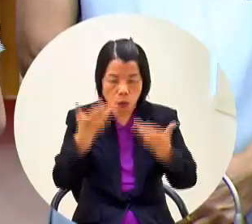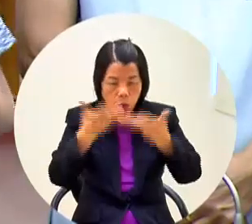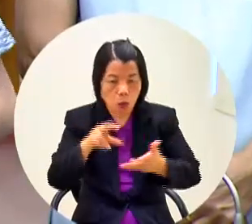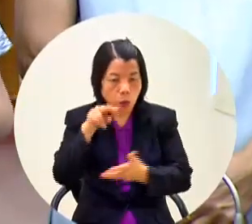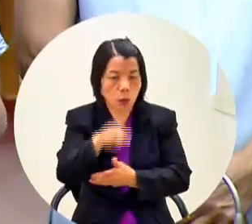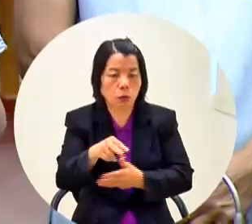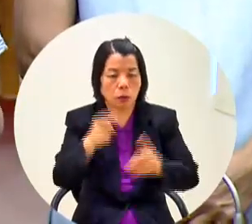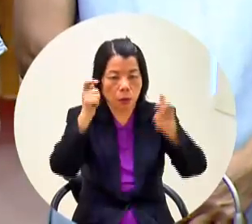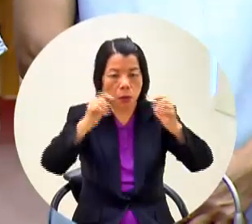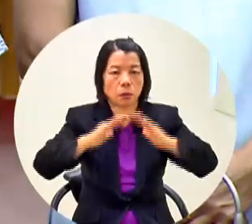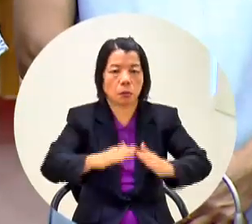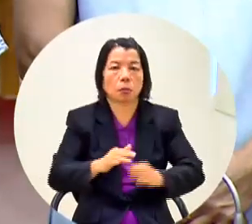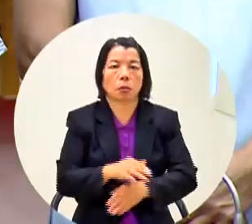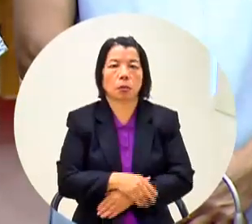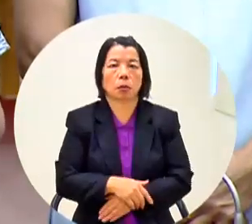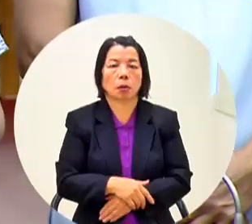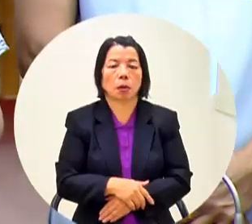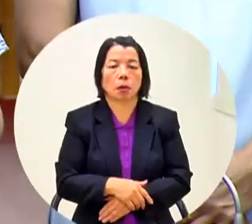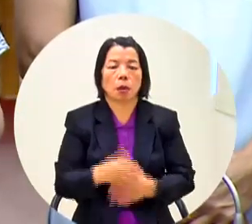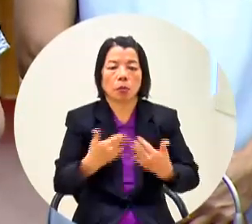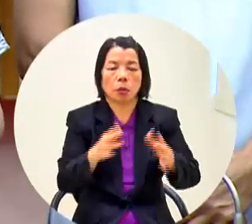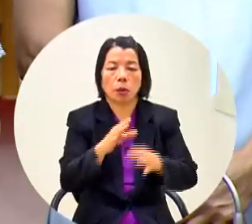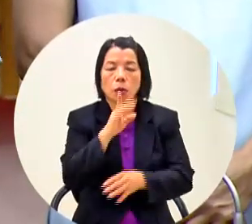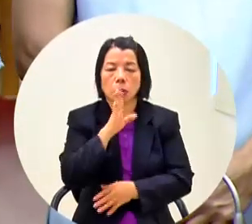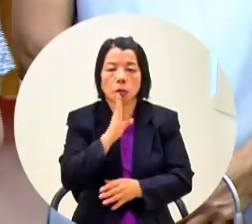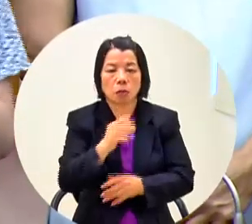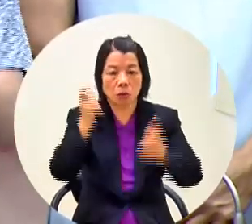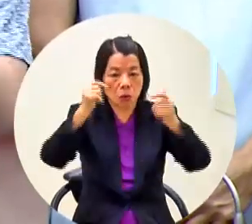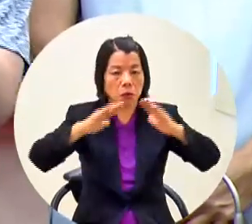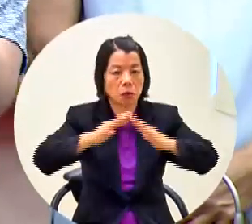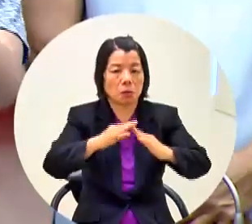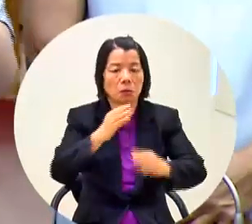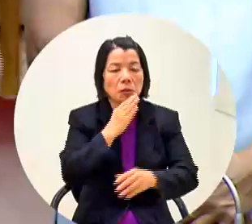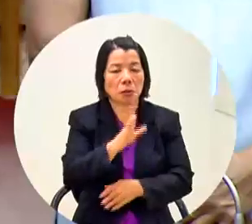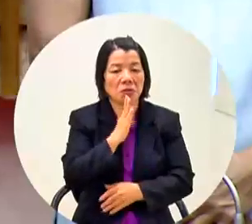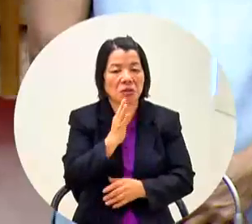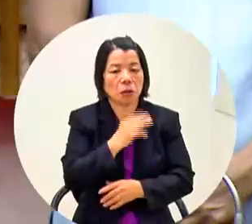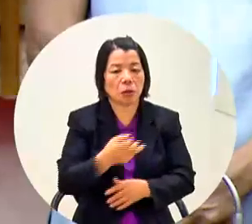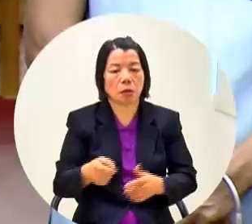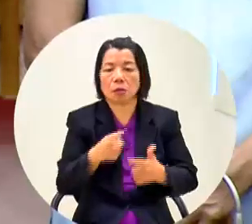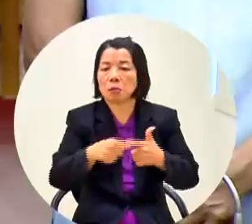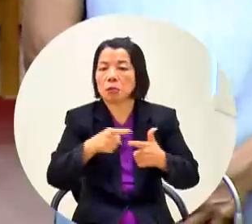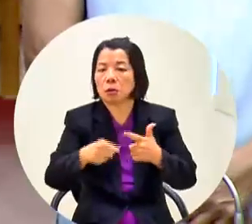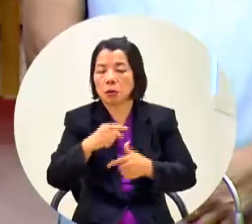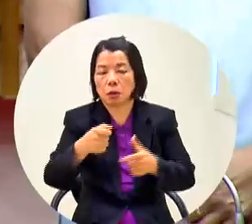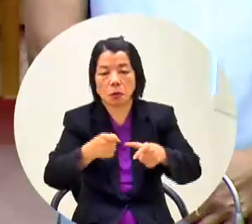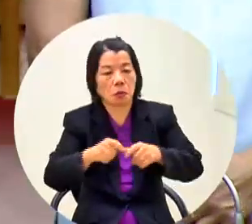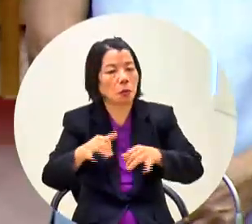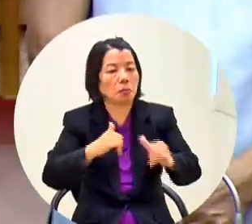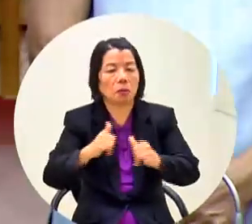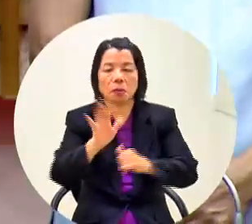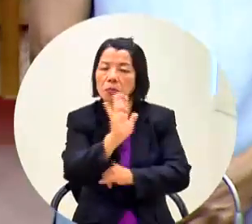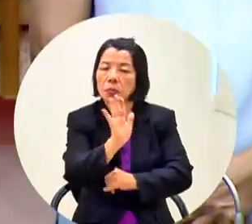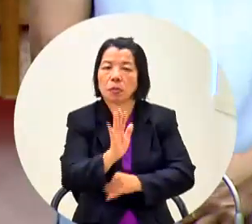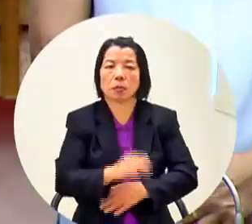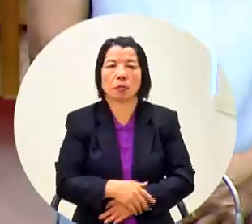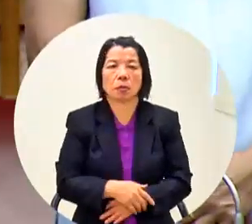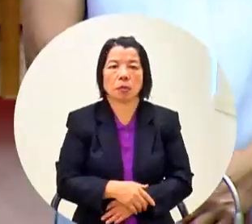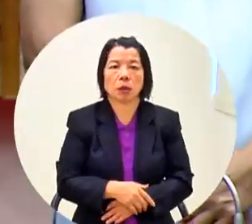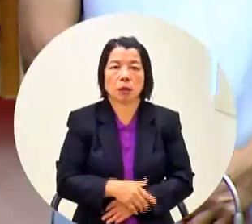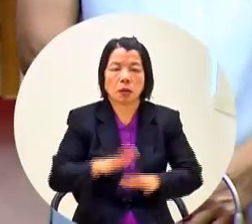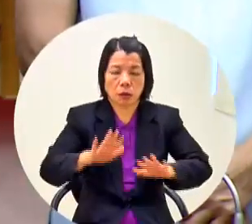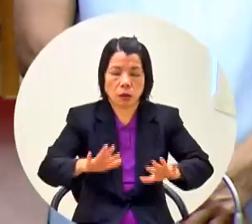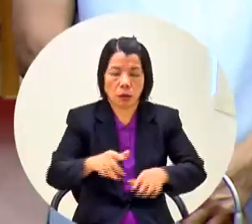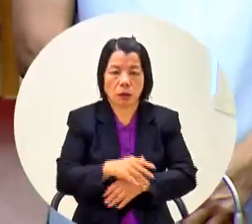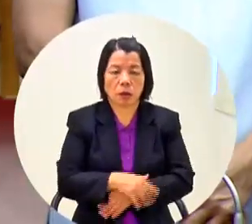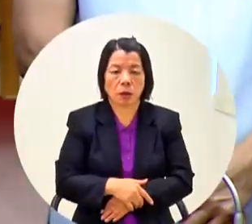要把高雄人哦当作是次等公民啊。好，以上， 来谢谢主席哈。我很想看看今天我们的